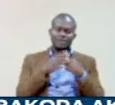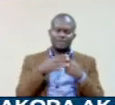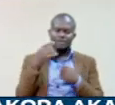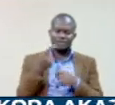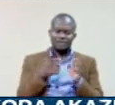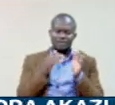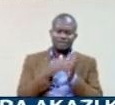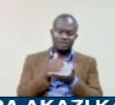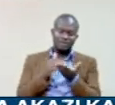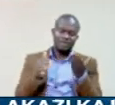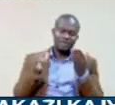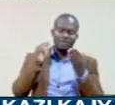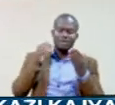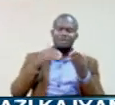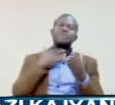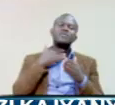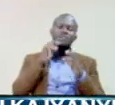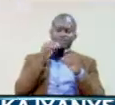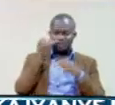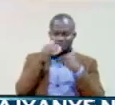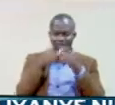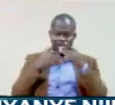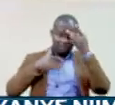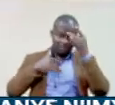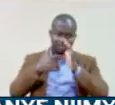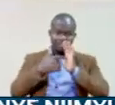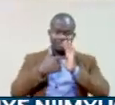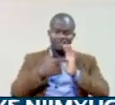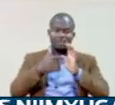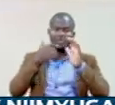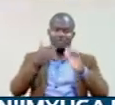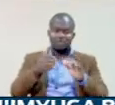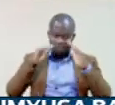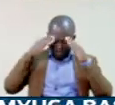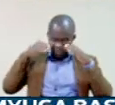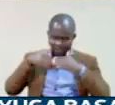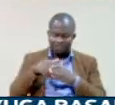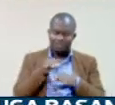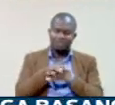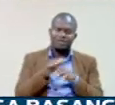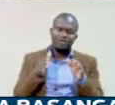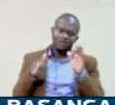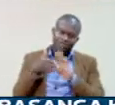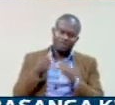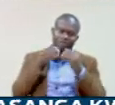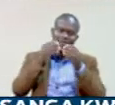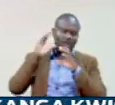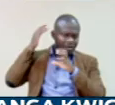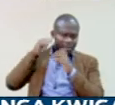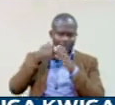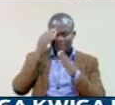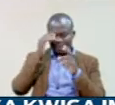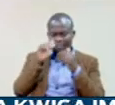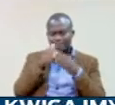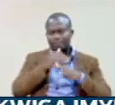gusa ku ruhande rw'abarobyi bifuza kwagize icyorezo cy'indwara kigaragara ko kibasiye amafi bajya bahabwa amakuru kugira